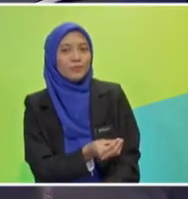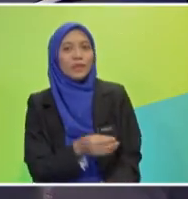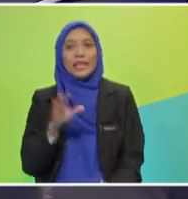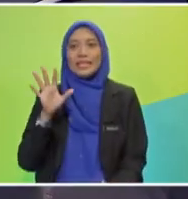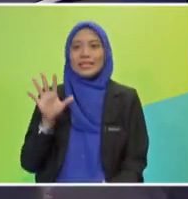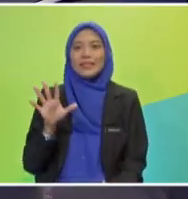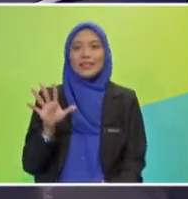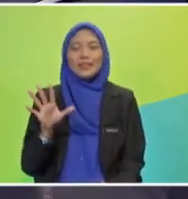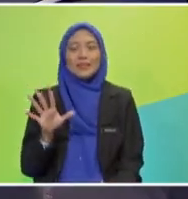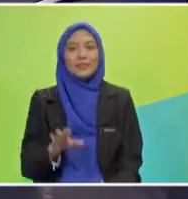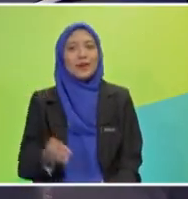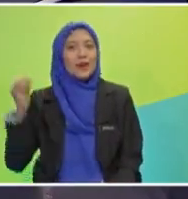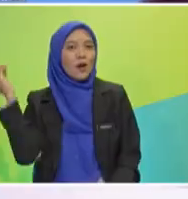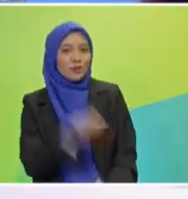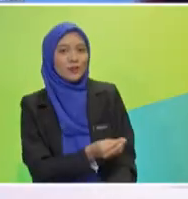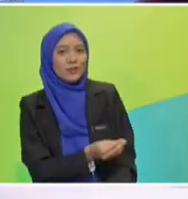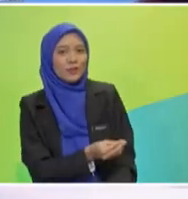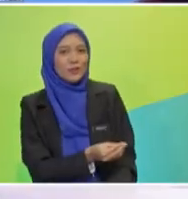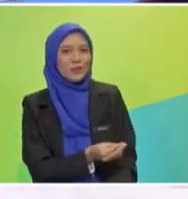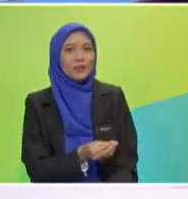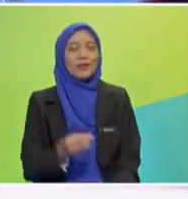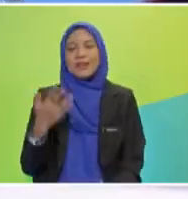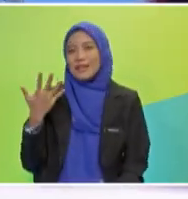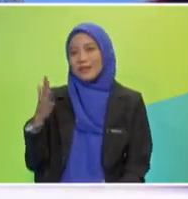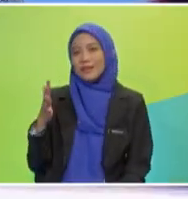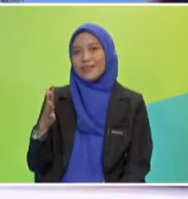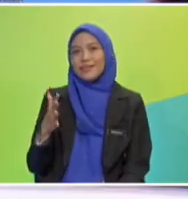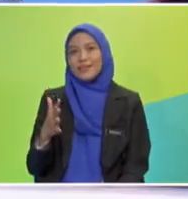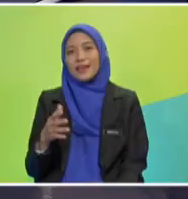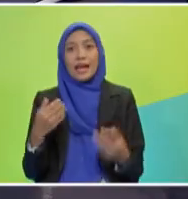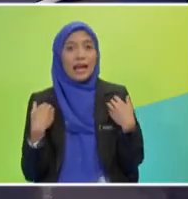5. 1, 2, 3, awesome. 15.